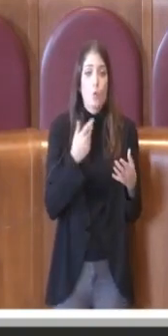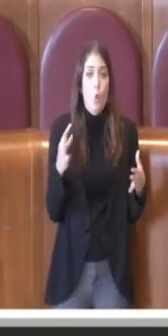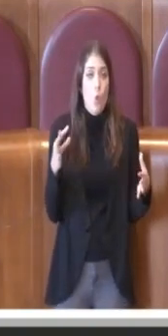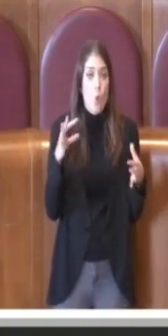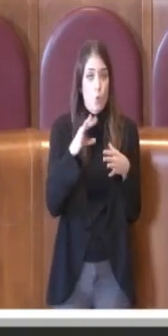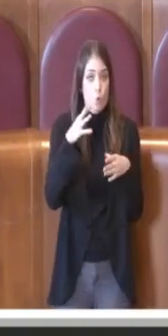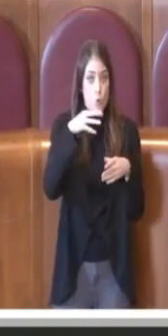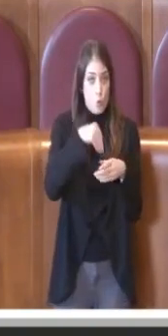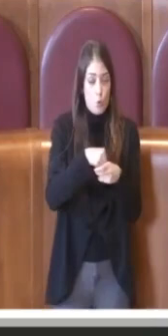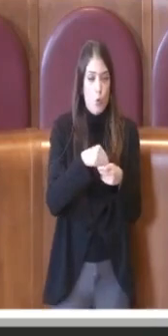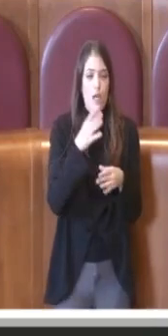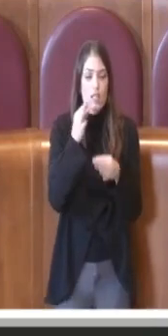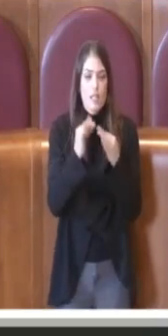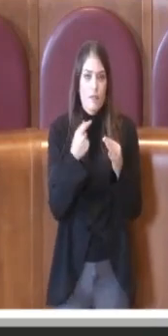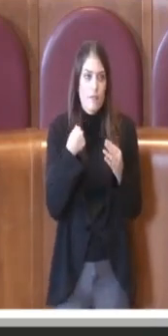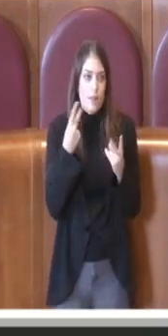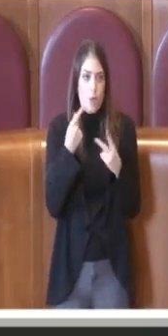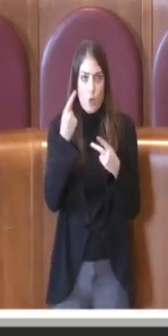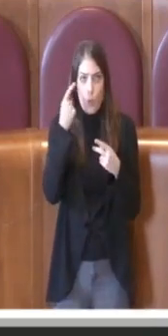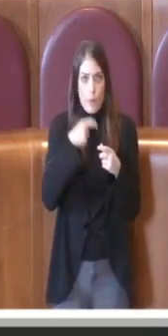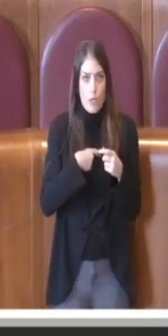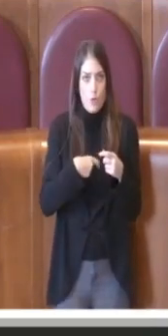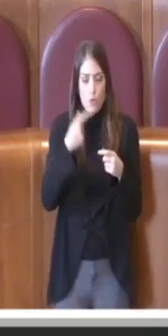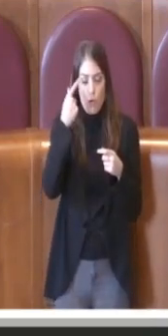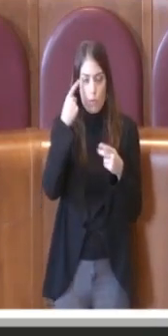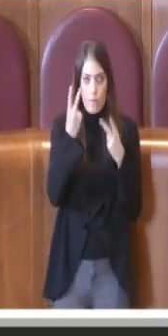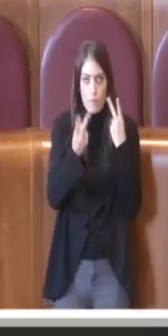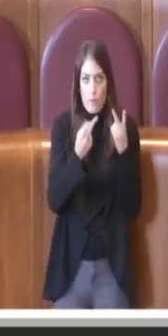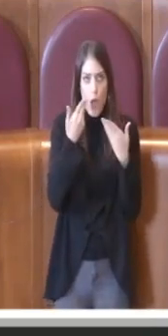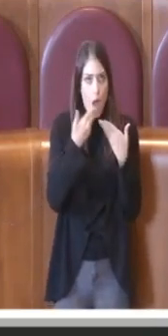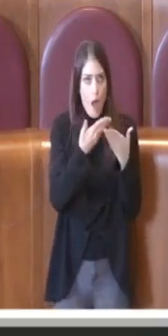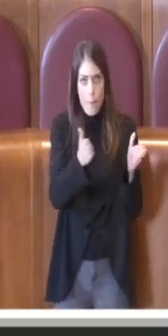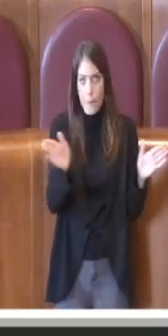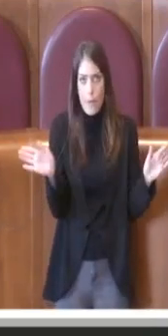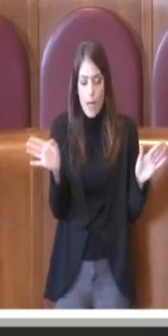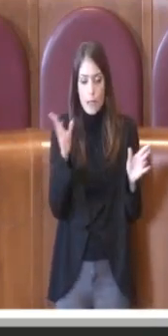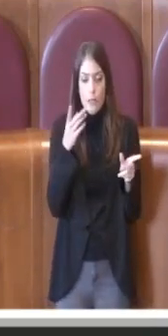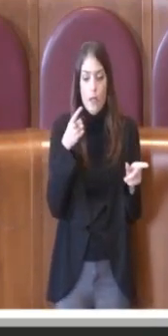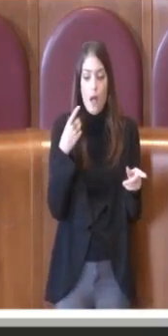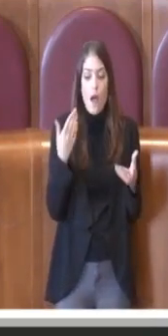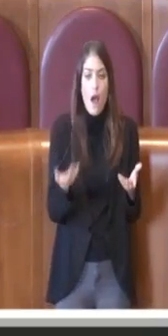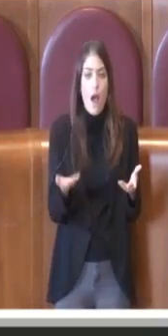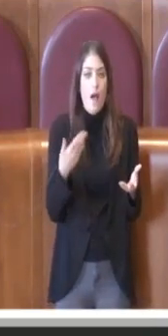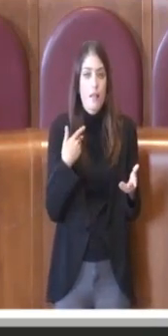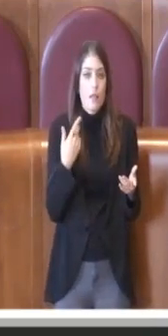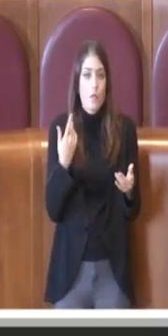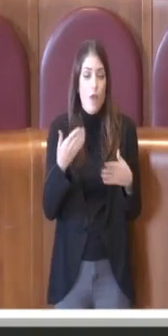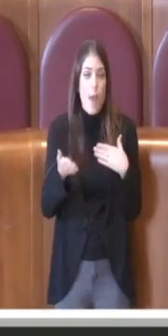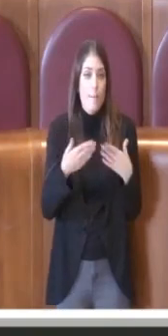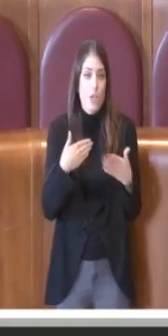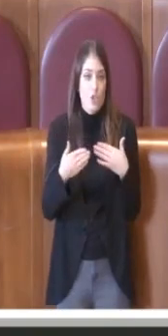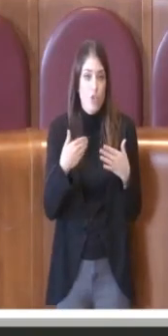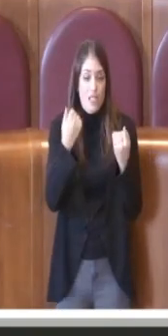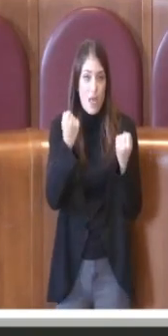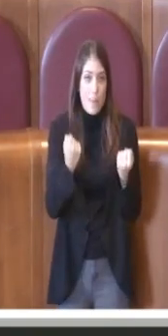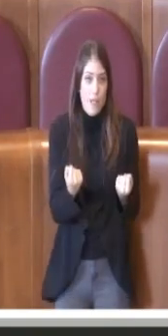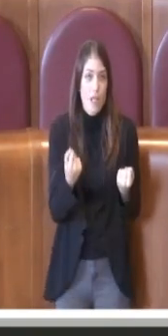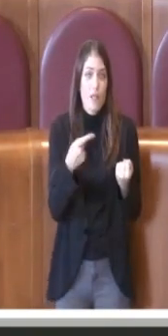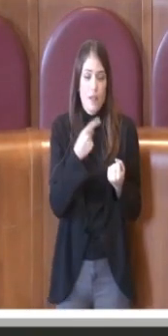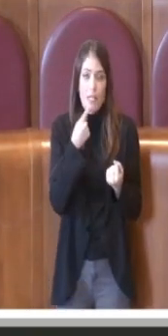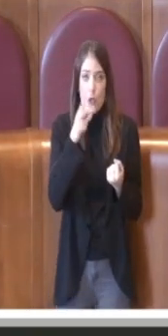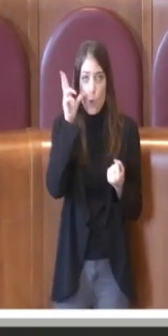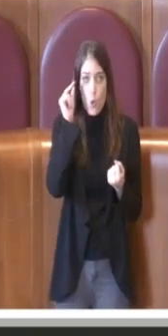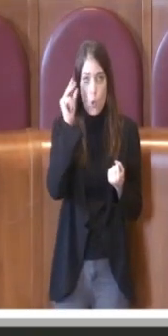sono una persona di vedute molto aperte, soprattutto nel campo dell'emergenza abitativa, e chi mi conosce lo sa benissimo,